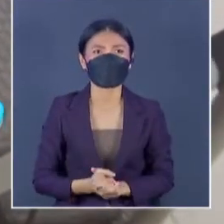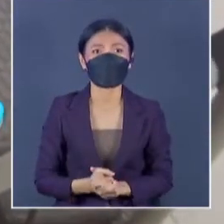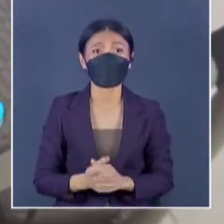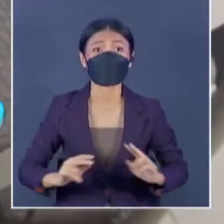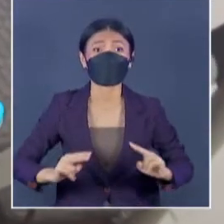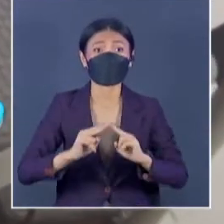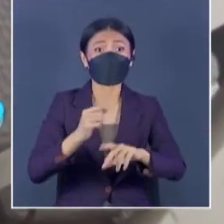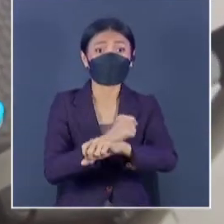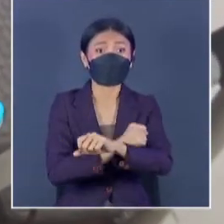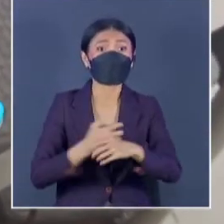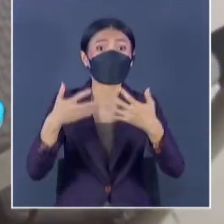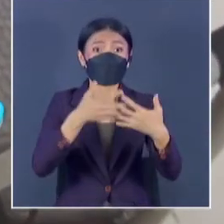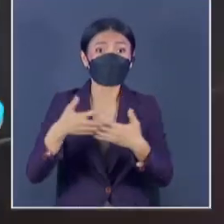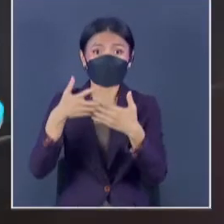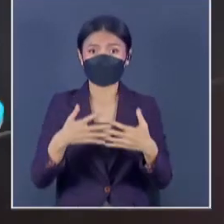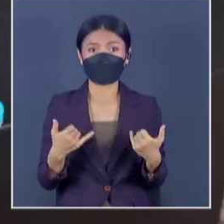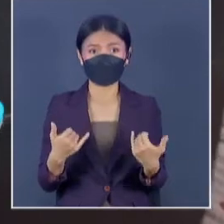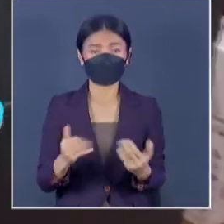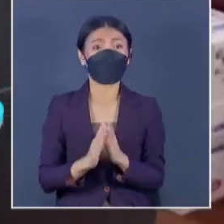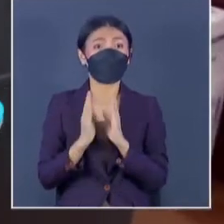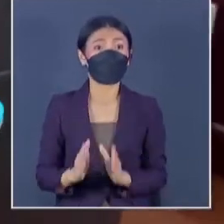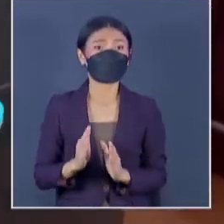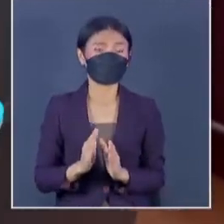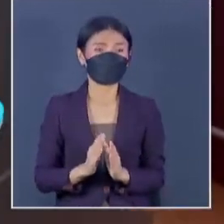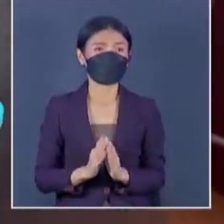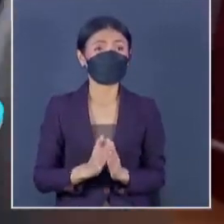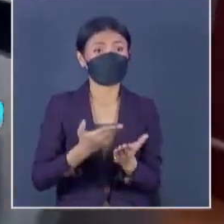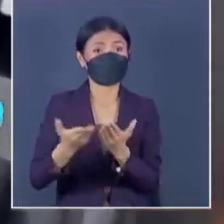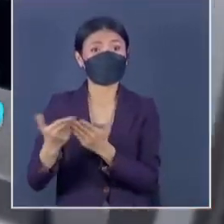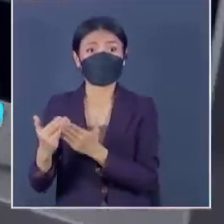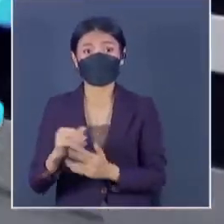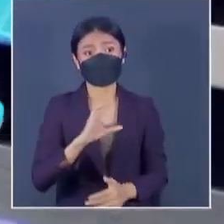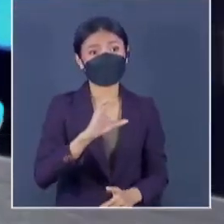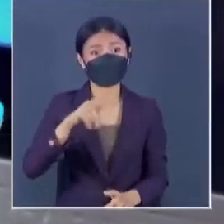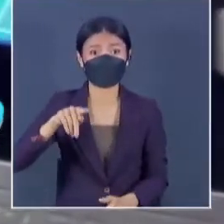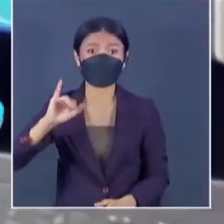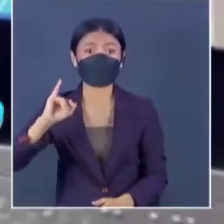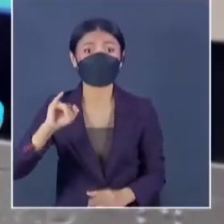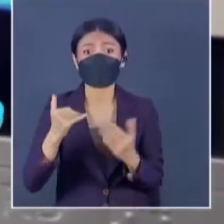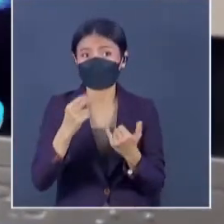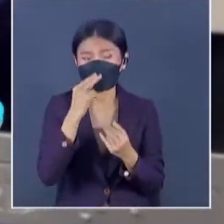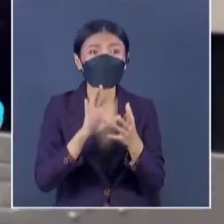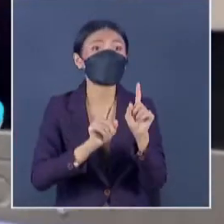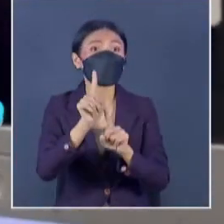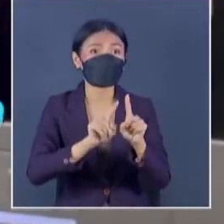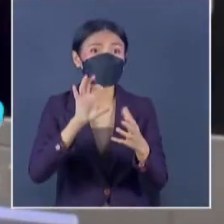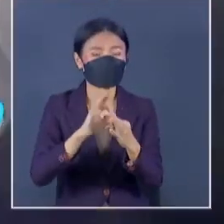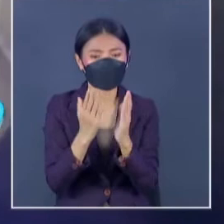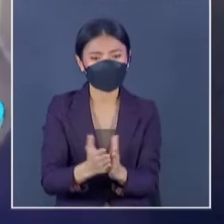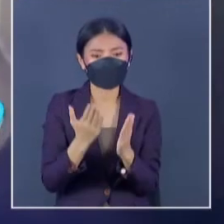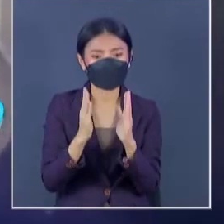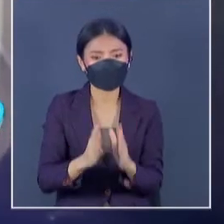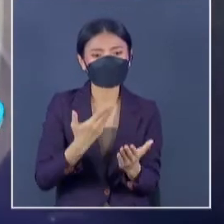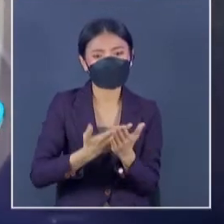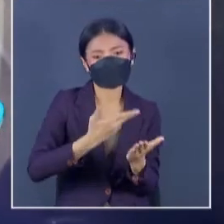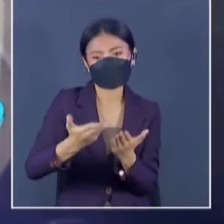านสหรัฐก็เตรียมเปิดเผยดัชนีราคาผู้บริโภคหรือว่า CPI ซึ่งเป็นมาตรวัดเงินเฟ้อจากการใช้จ่ายของผู้บริโภค